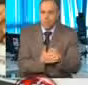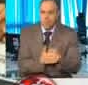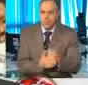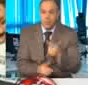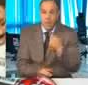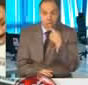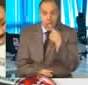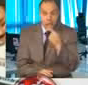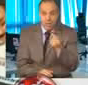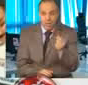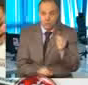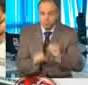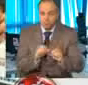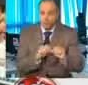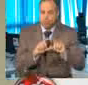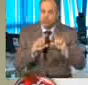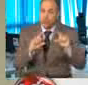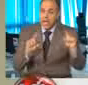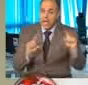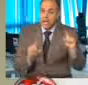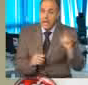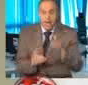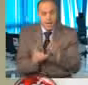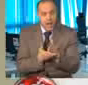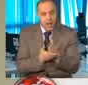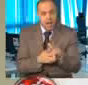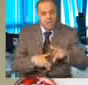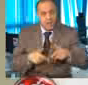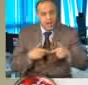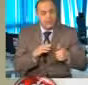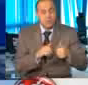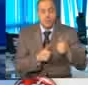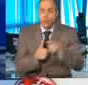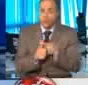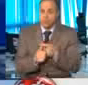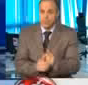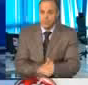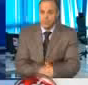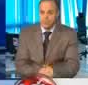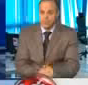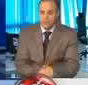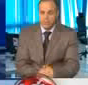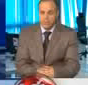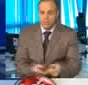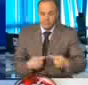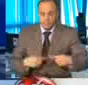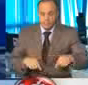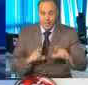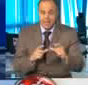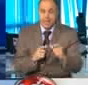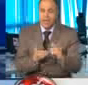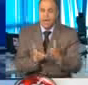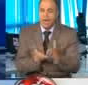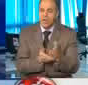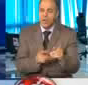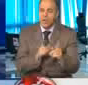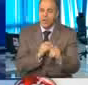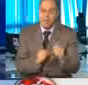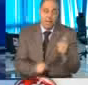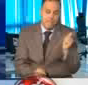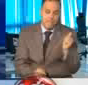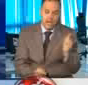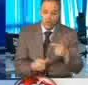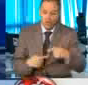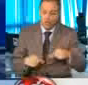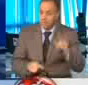الذي ينتظم تحت شعار الحق في الحياة أولاً. عقدت هيئة الحقيقة والكرامة مساء أمس